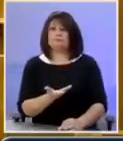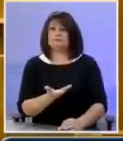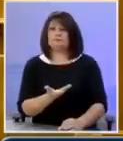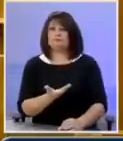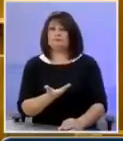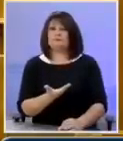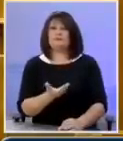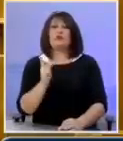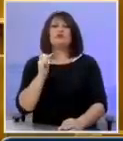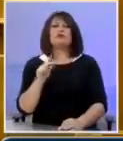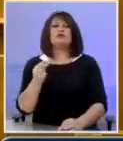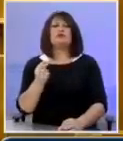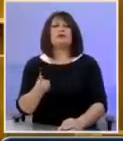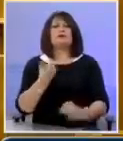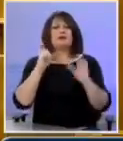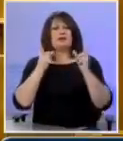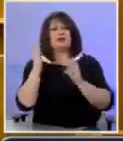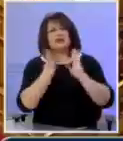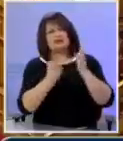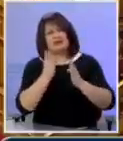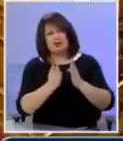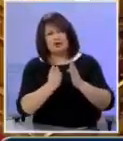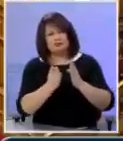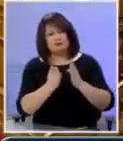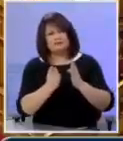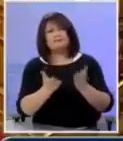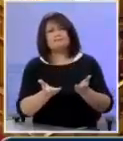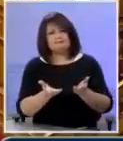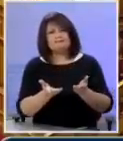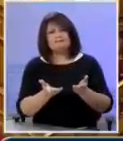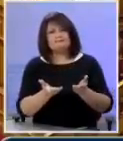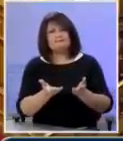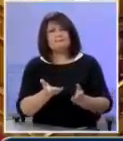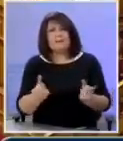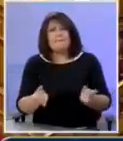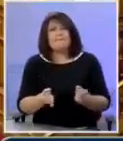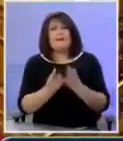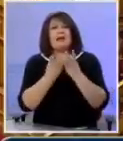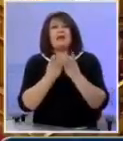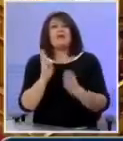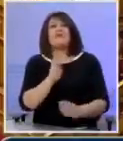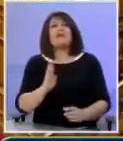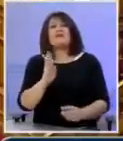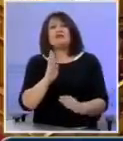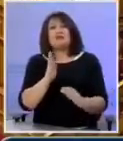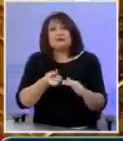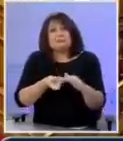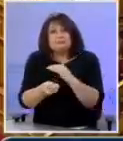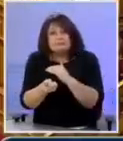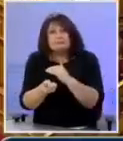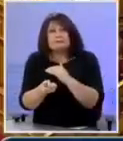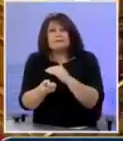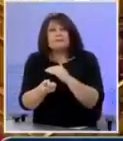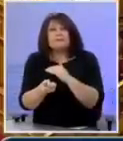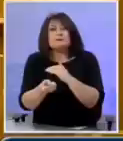όσα υπέστη ο κύριος κουμουτσάκος όπως επίσης και όσα παρολίγο να υποστεί ο κύριος βαρβιτσιώτης που μόλις και διέφυγε